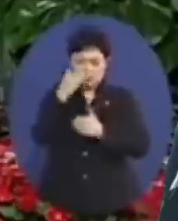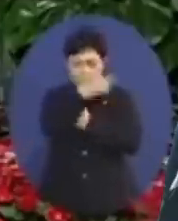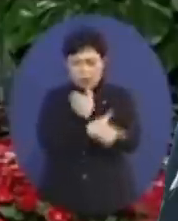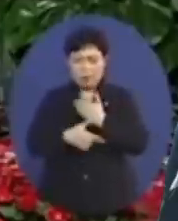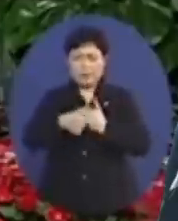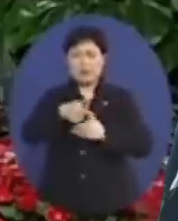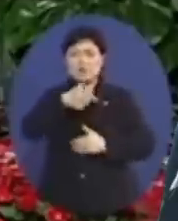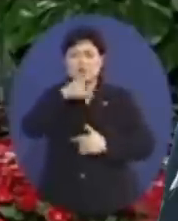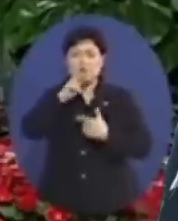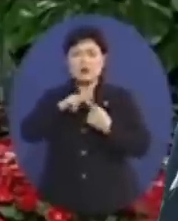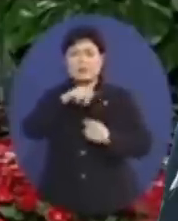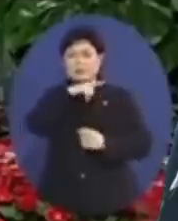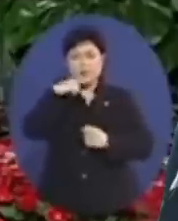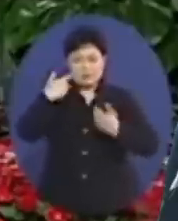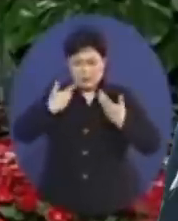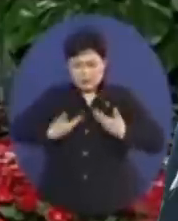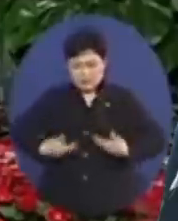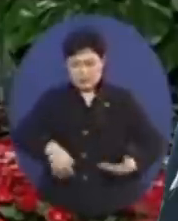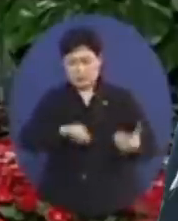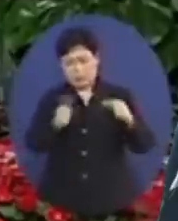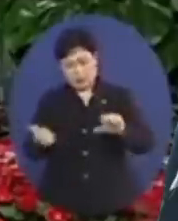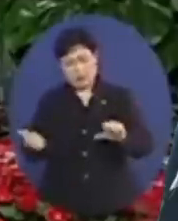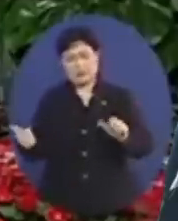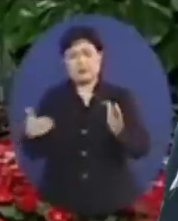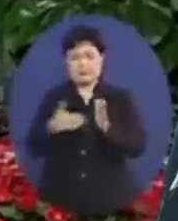물을 쏟아내시고 돌아가신 것입니다.